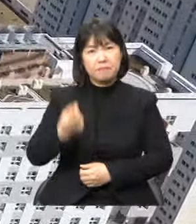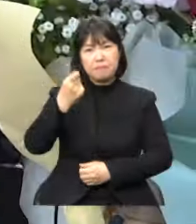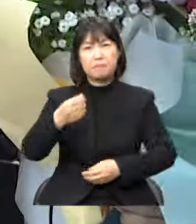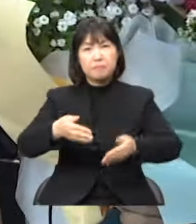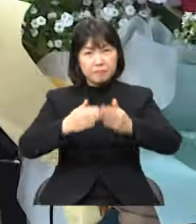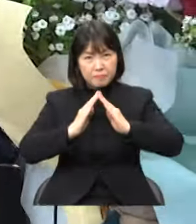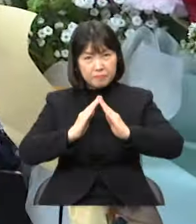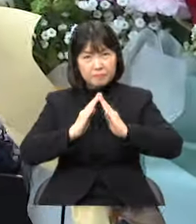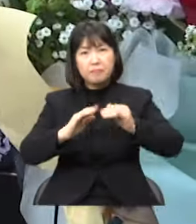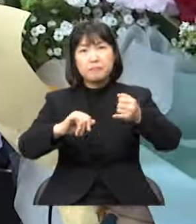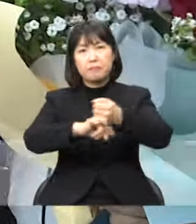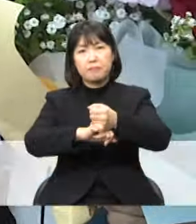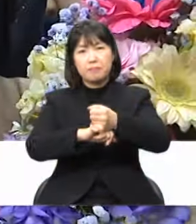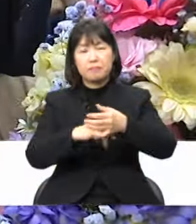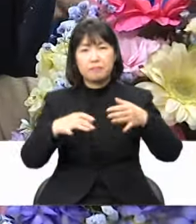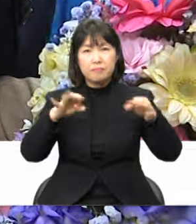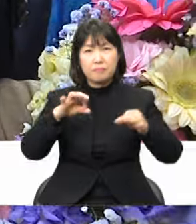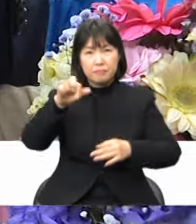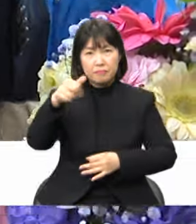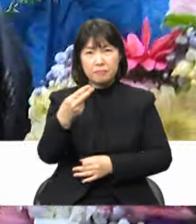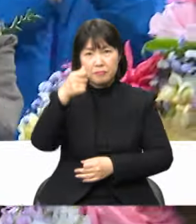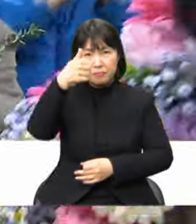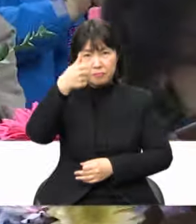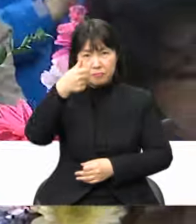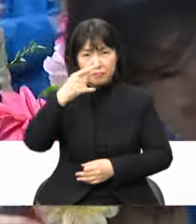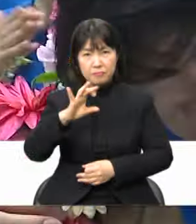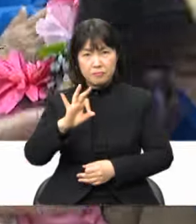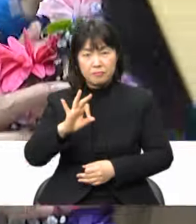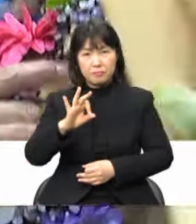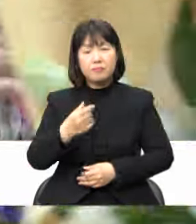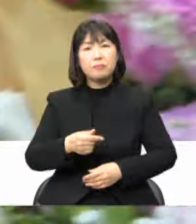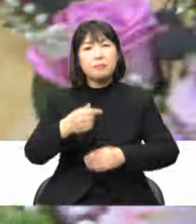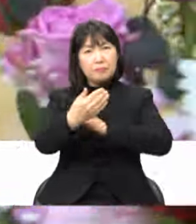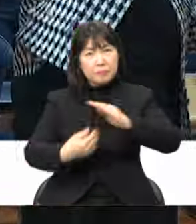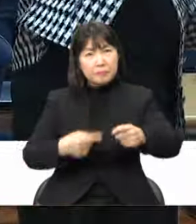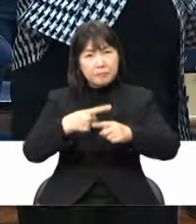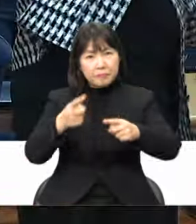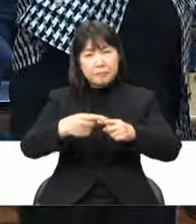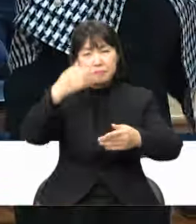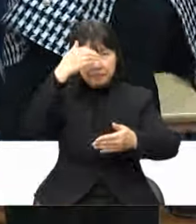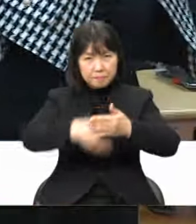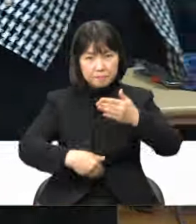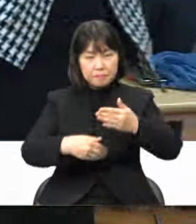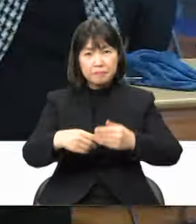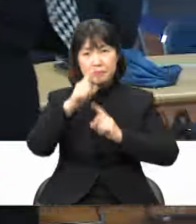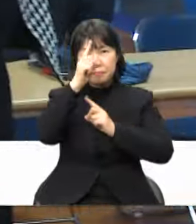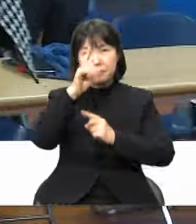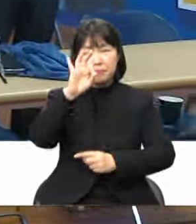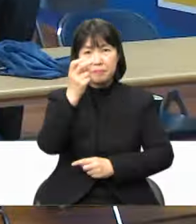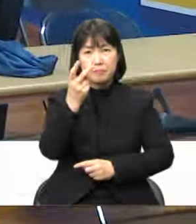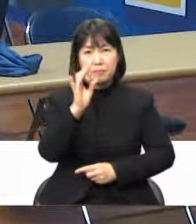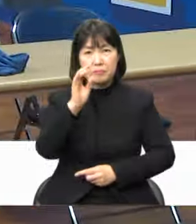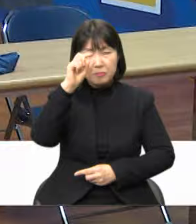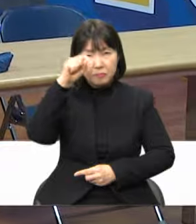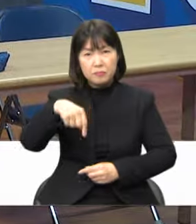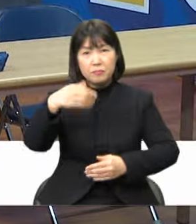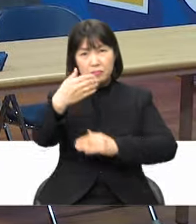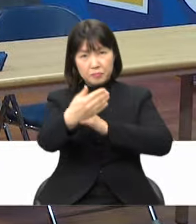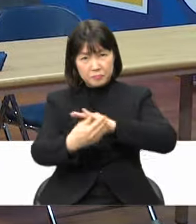약속했습니다 김 선희는 빠른 추진을 위해 예타 면제를 이우 당는 예타조사